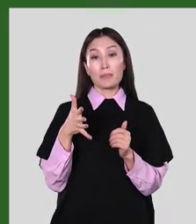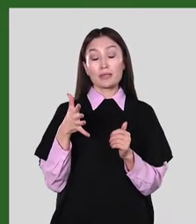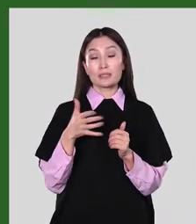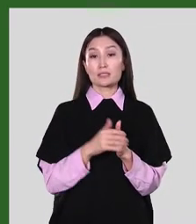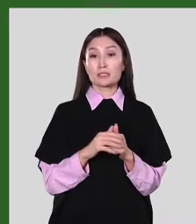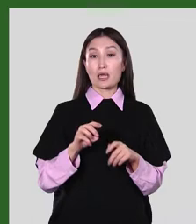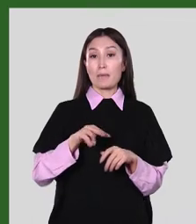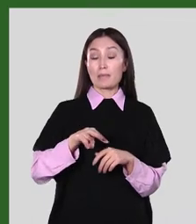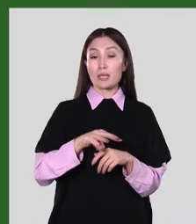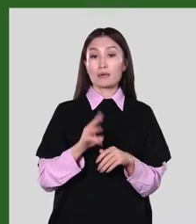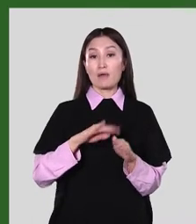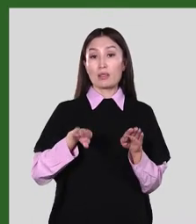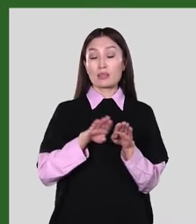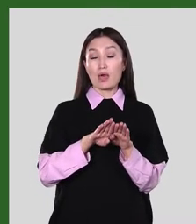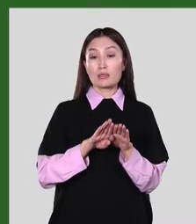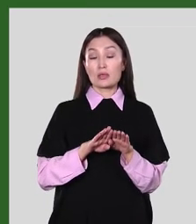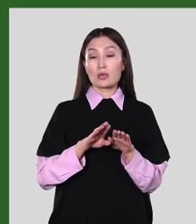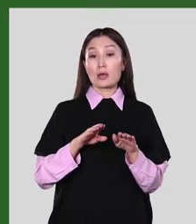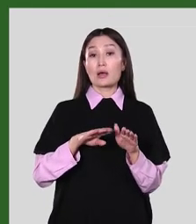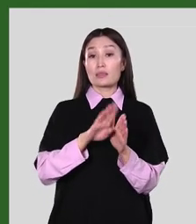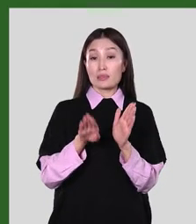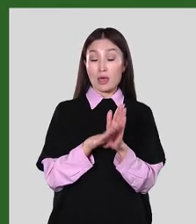метров над уровнем моря